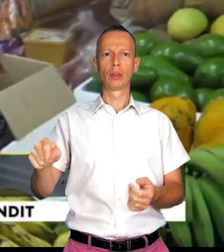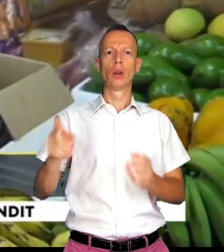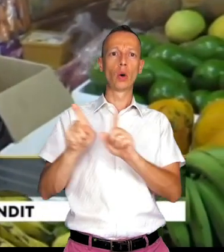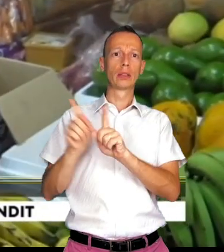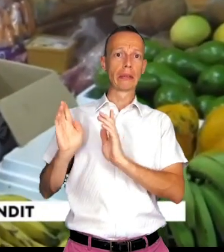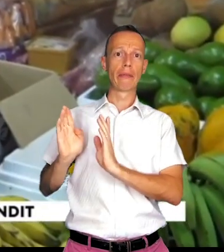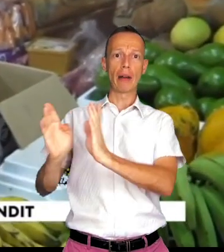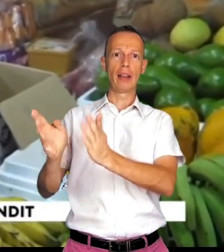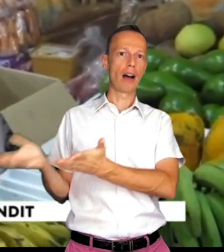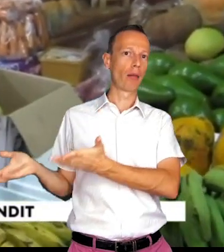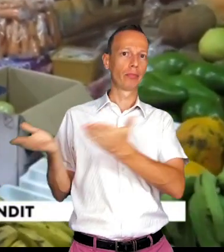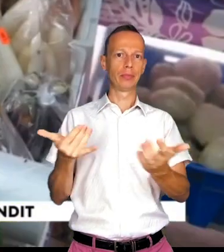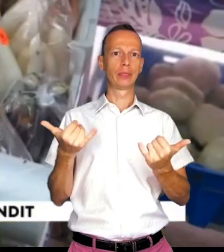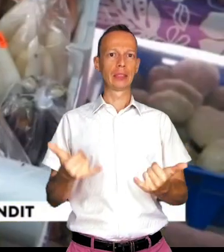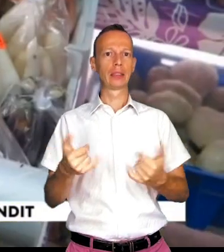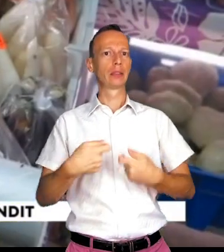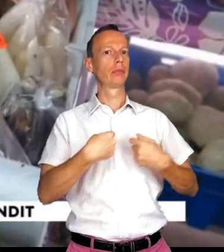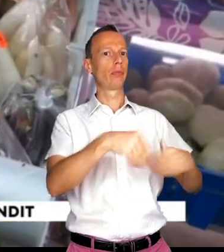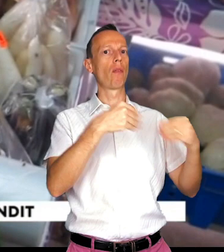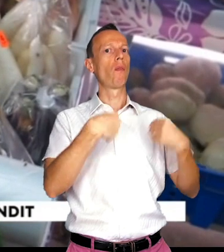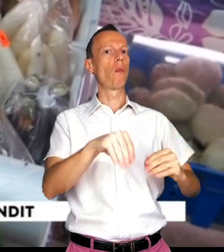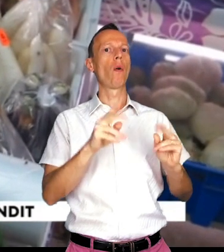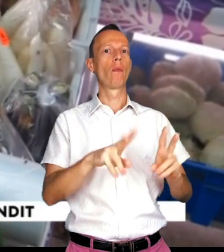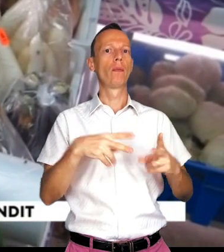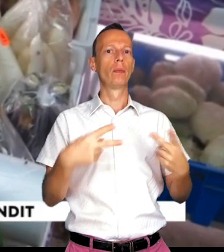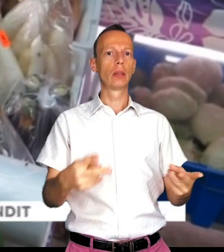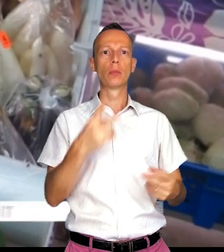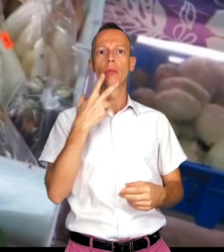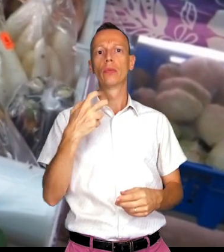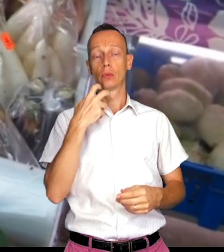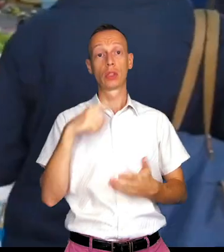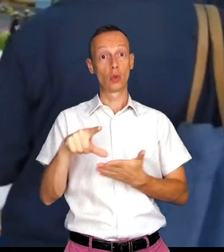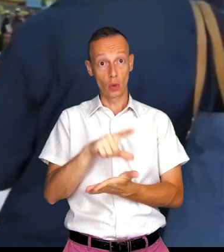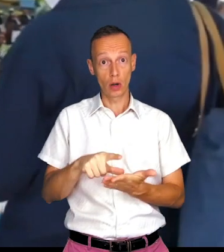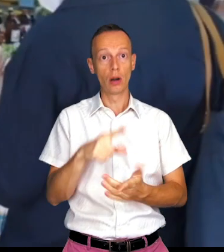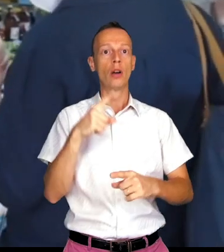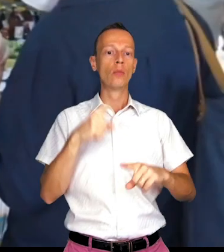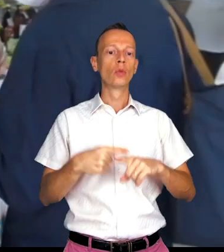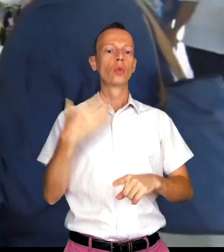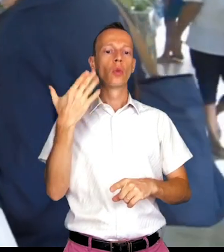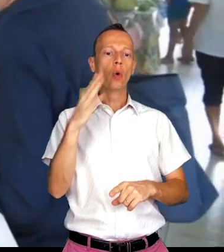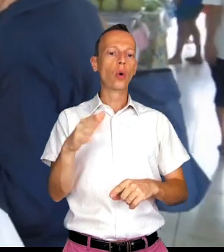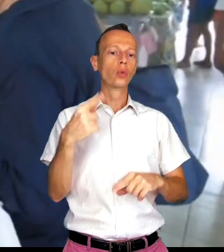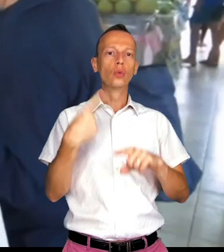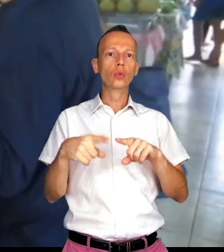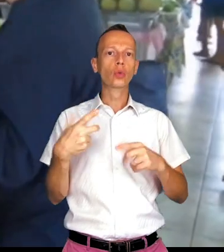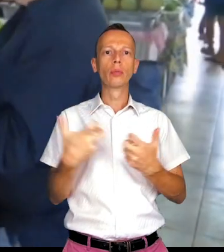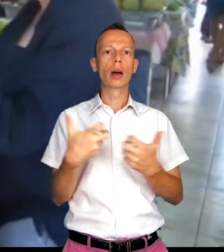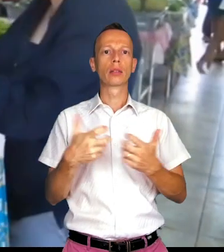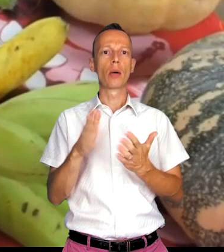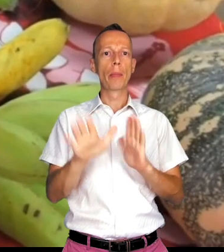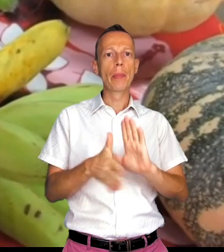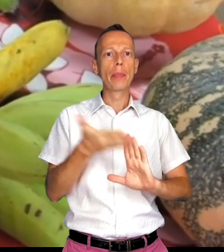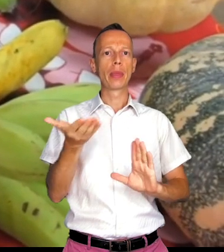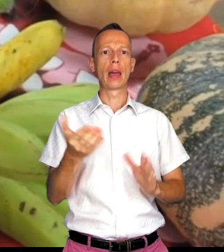Taipivai, Hatihéu et de la vallée de Hatuotua. Ils vendent principalement des fruits et des légumes locaux, mais également un grand nombre